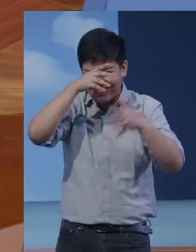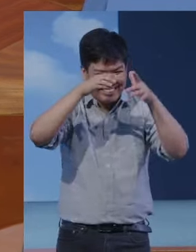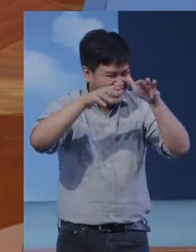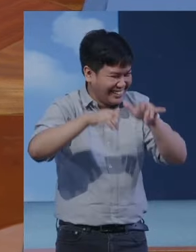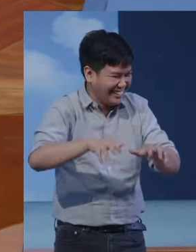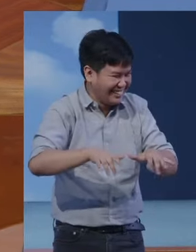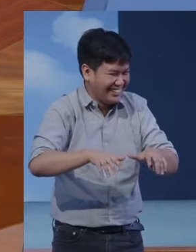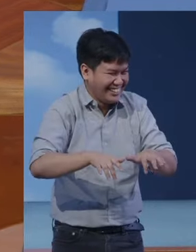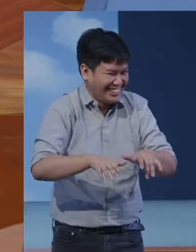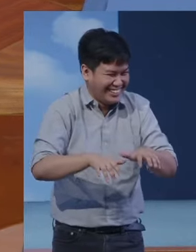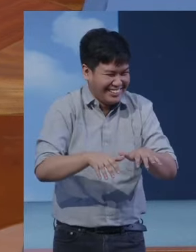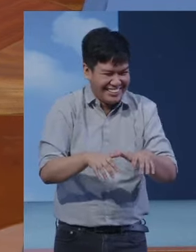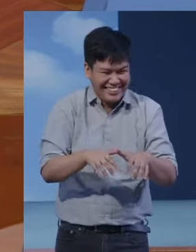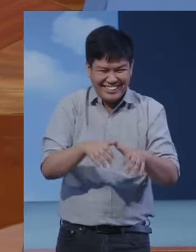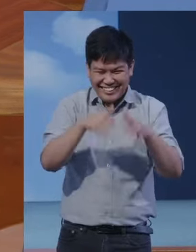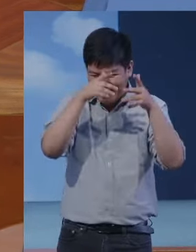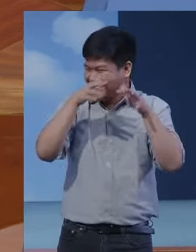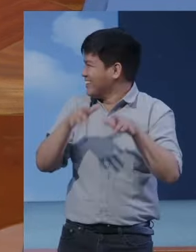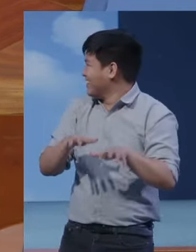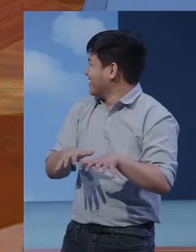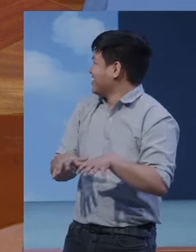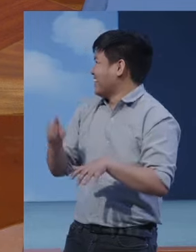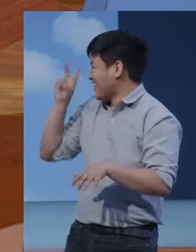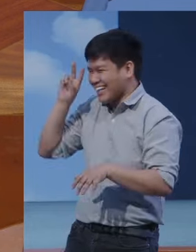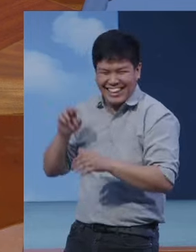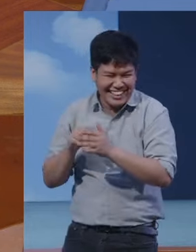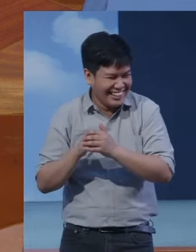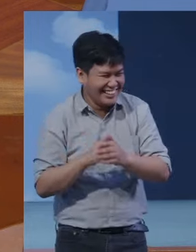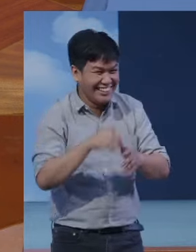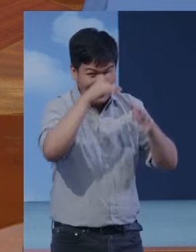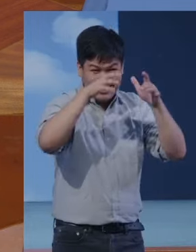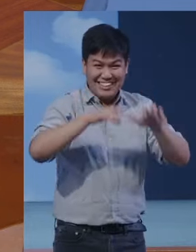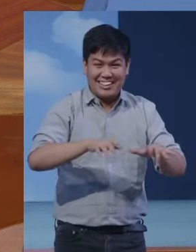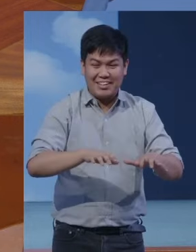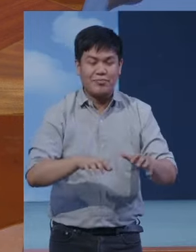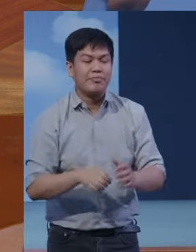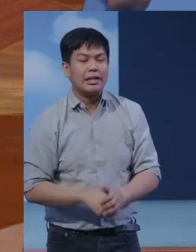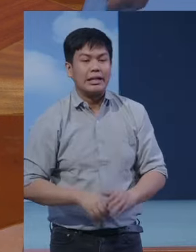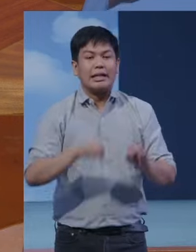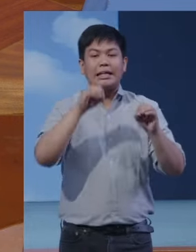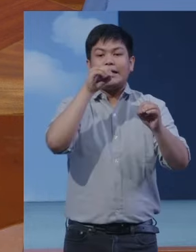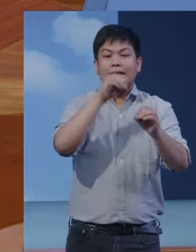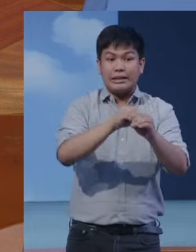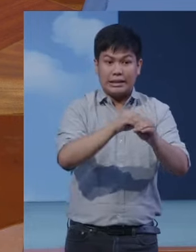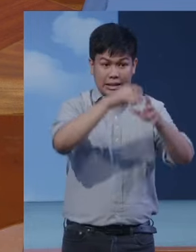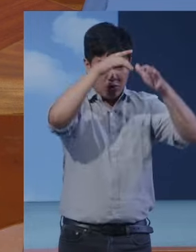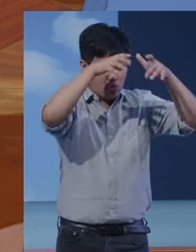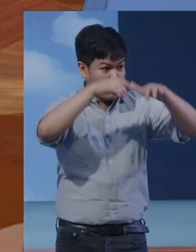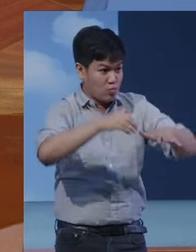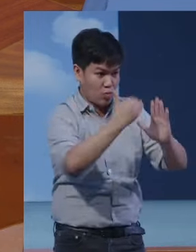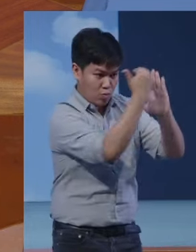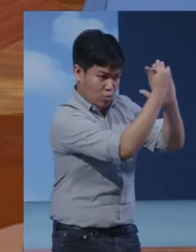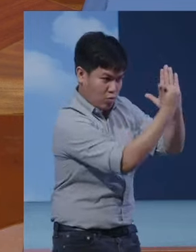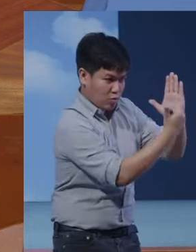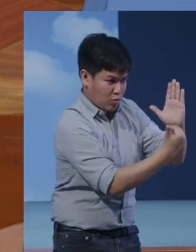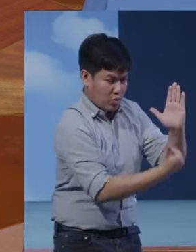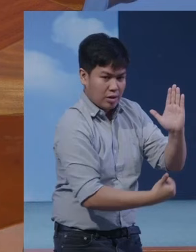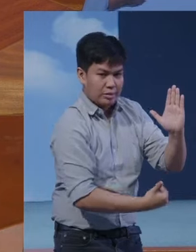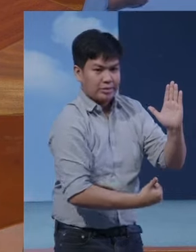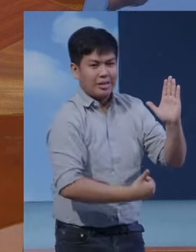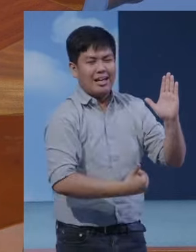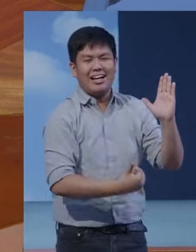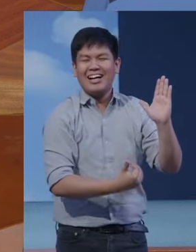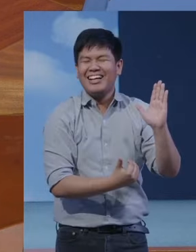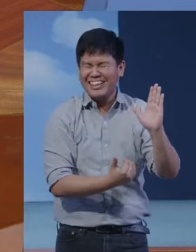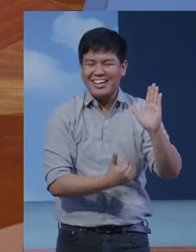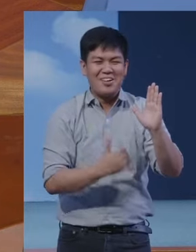programmer ah siya Okay Hindi ba sa computer programming Alam kong language fortran